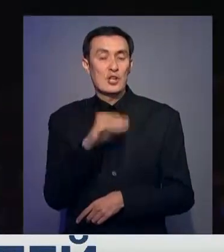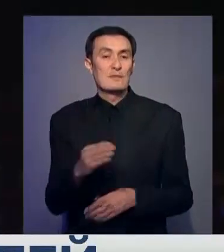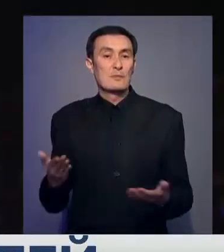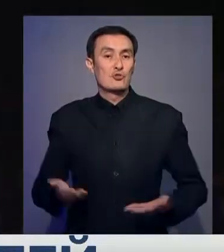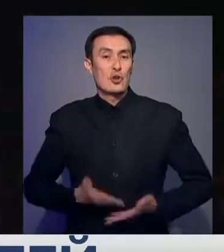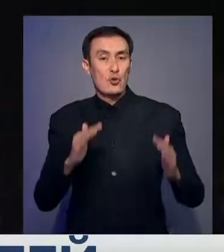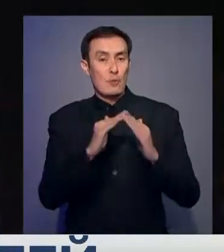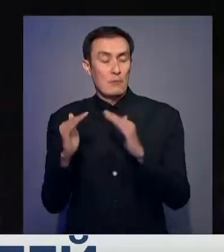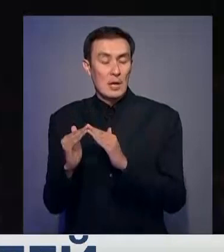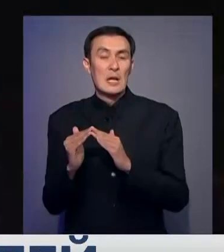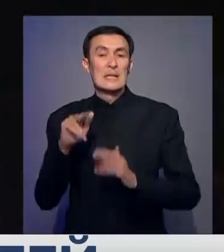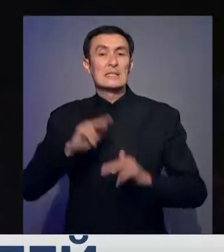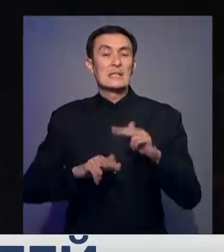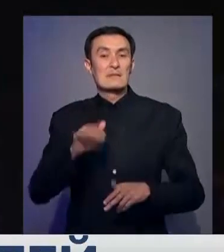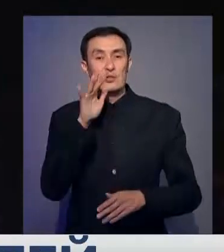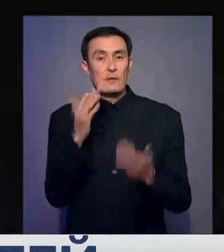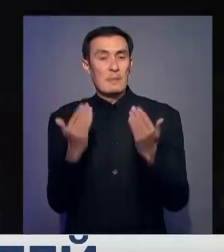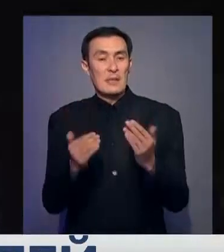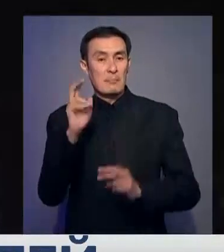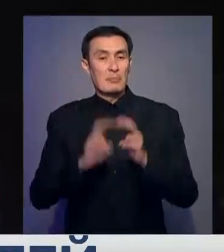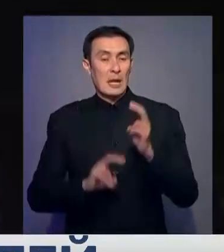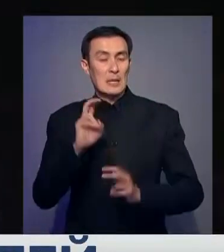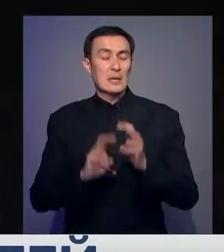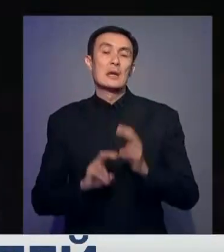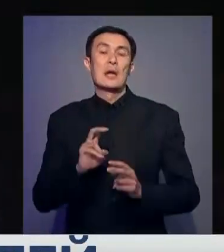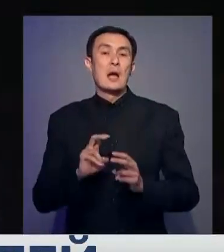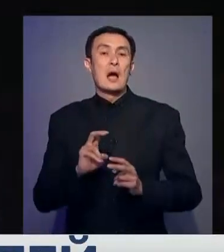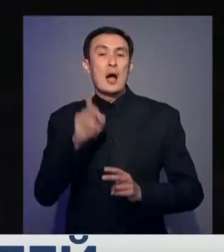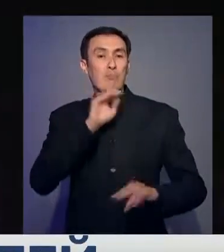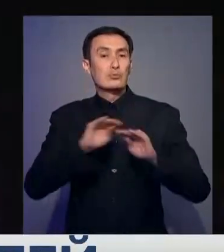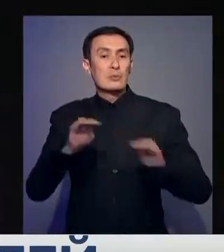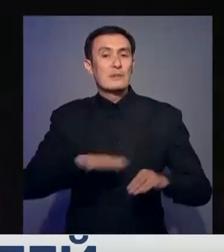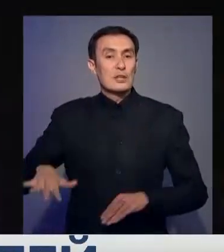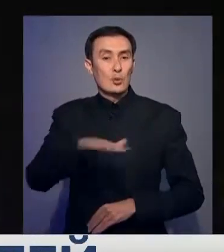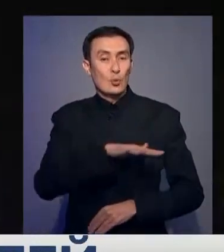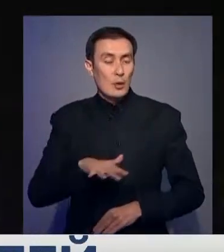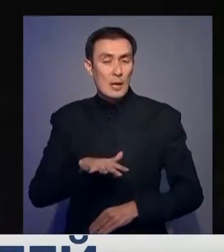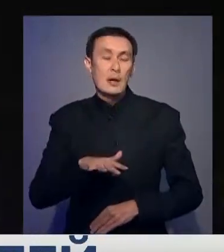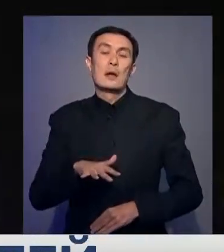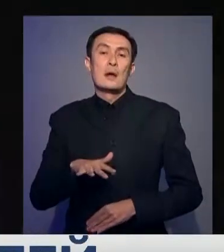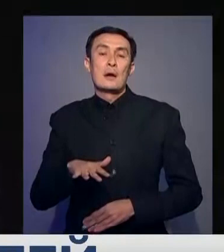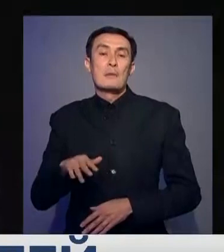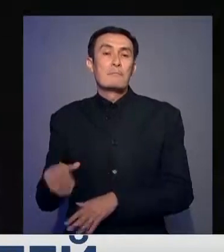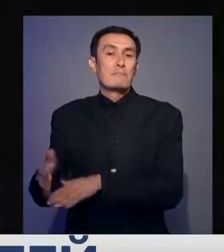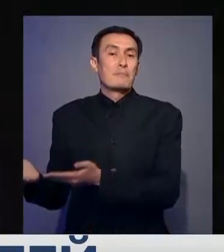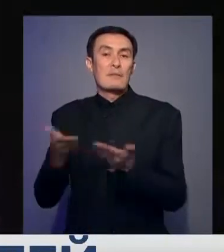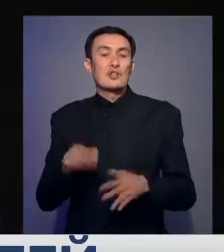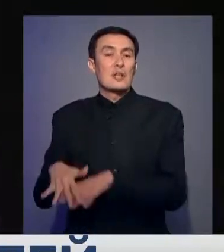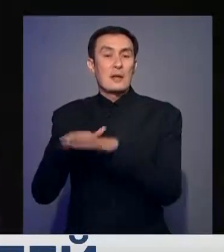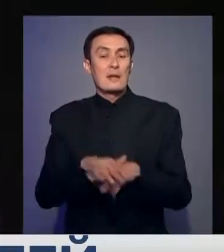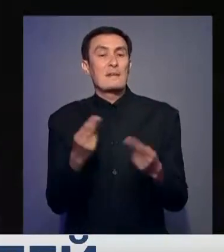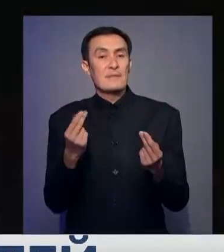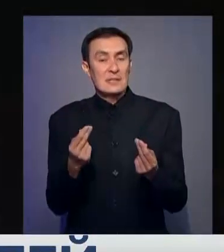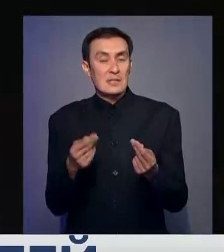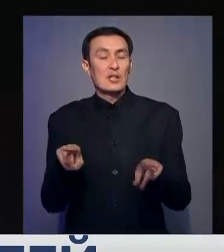жильем, строительство современных предприятий, обустройство территорий, привлечение инвестиций, в том